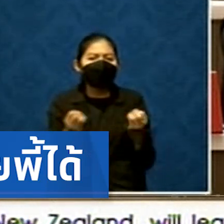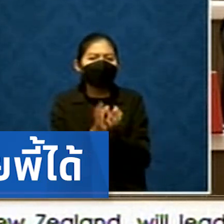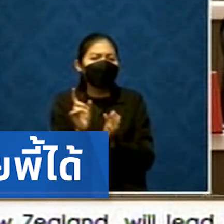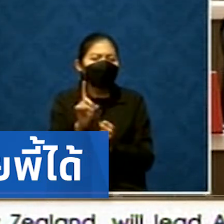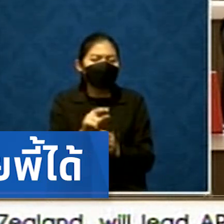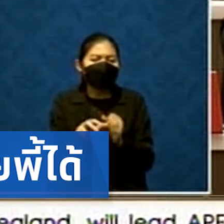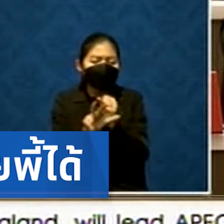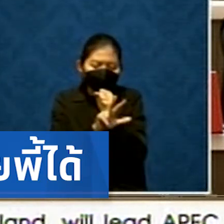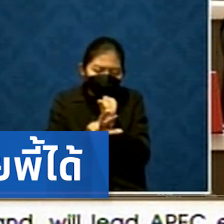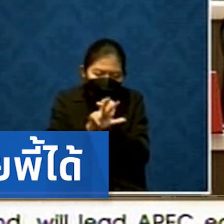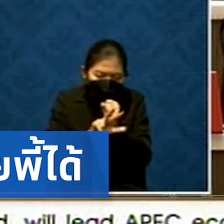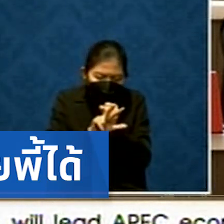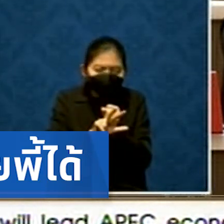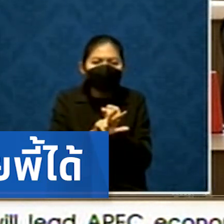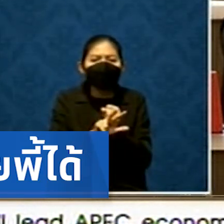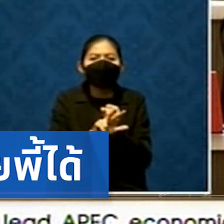ติด